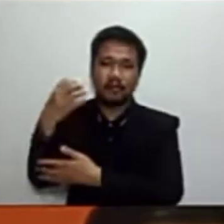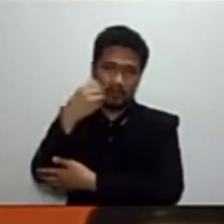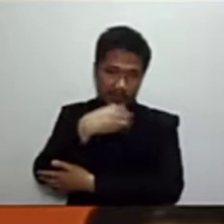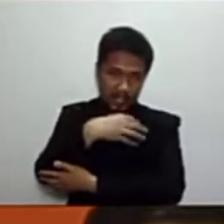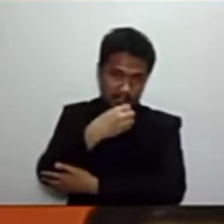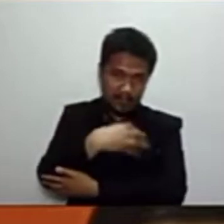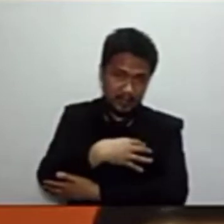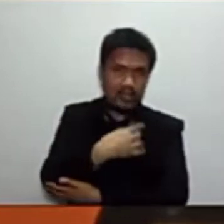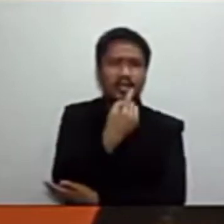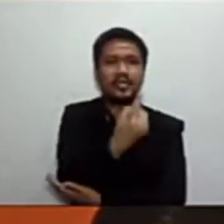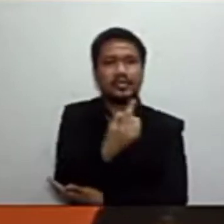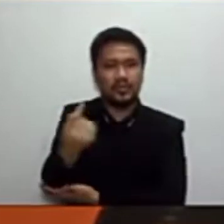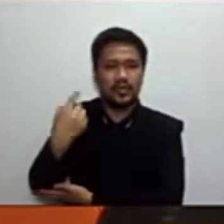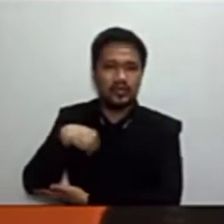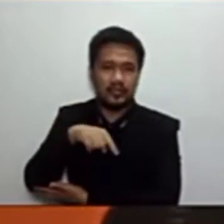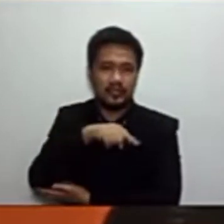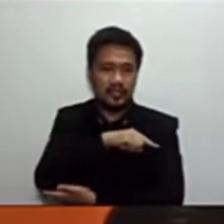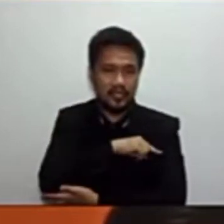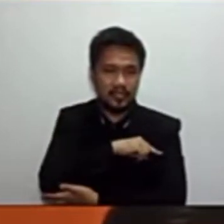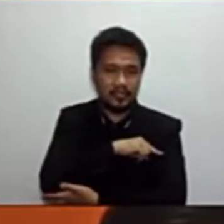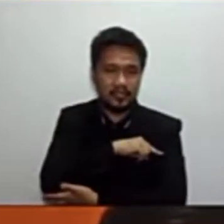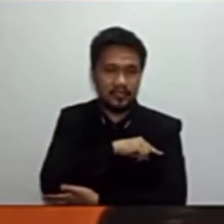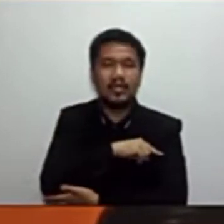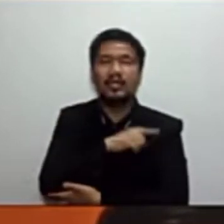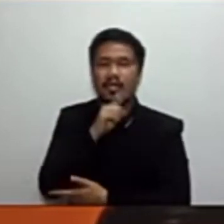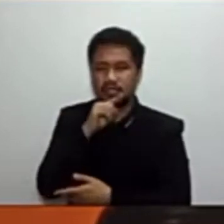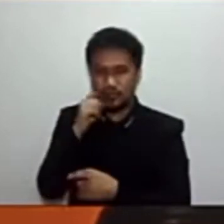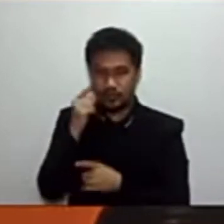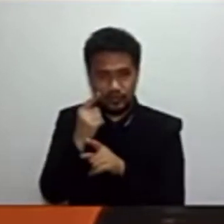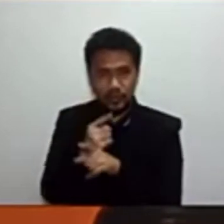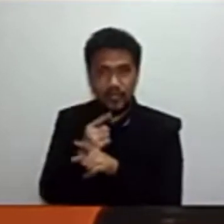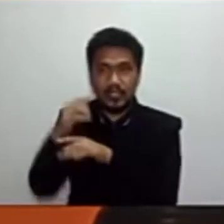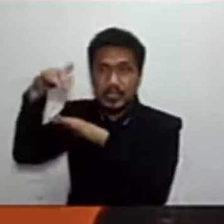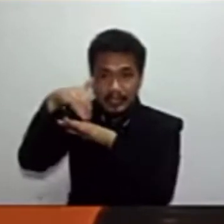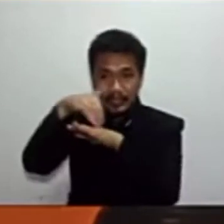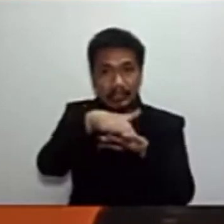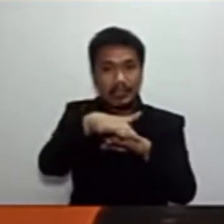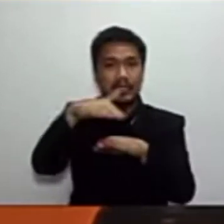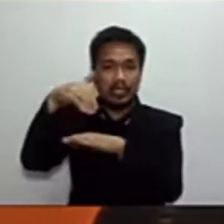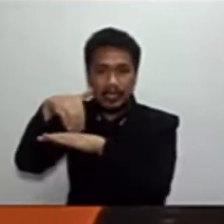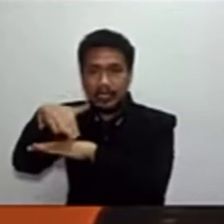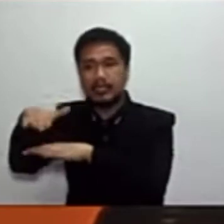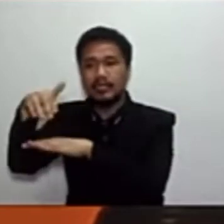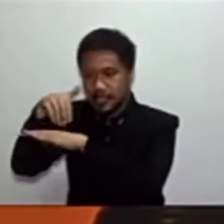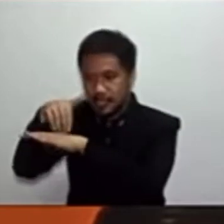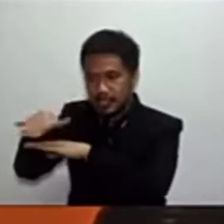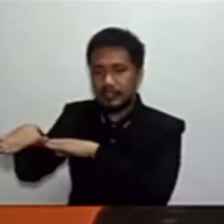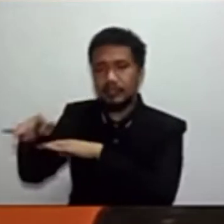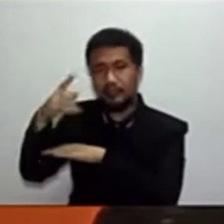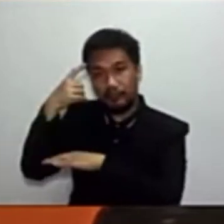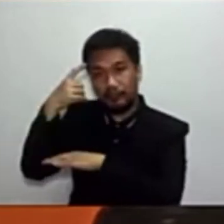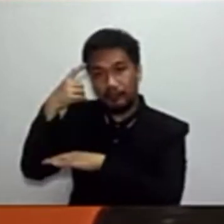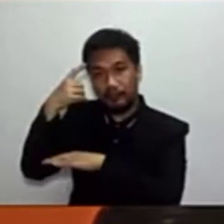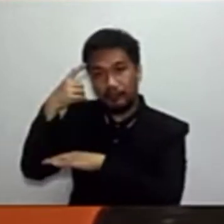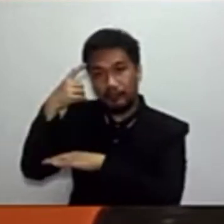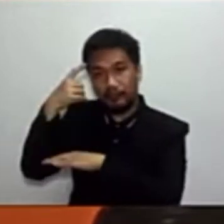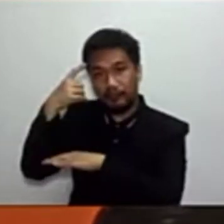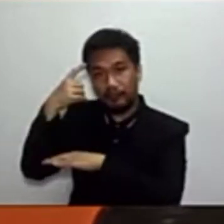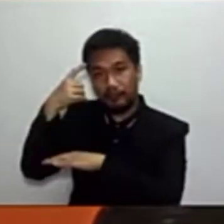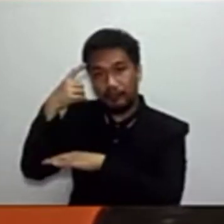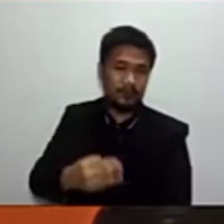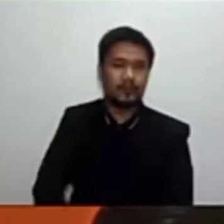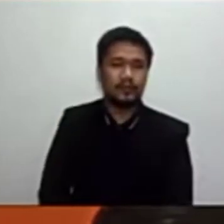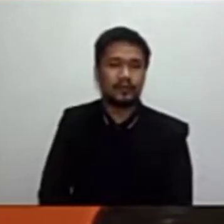atin ay sinusugo din para magmisyon. Ang